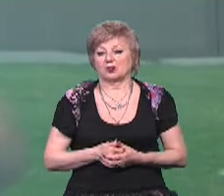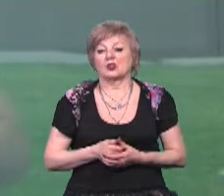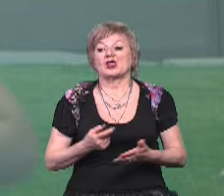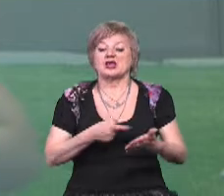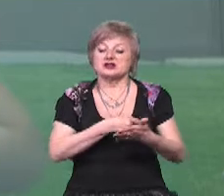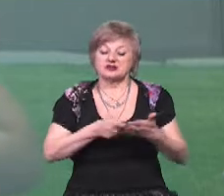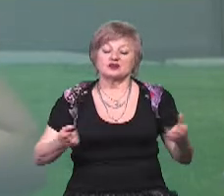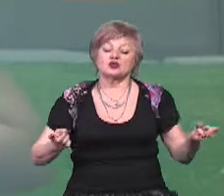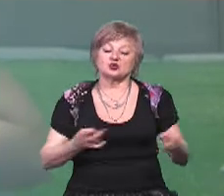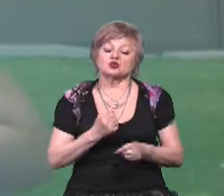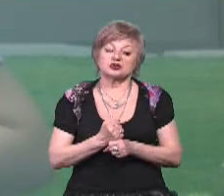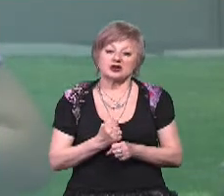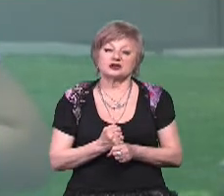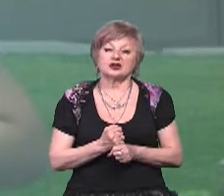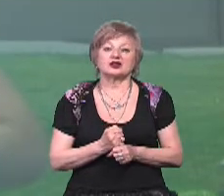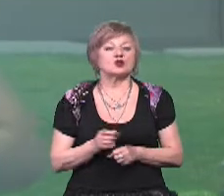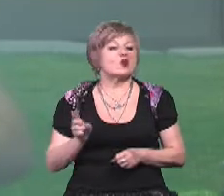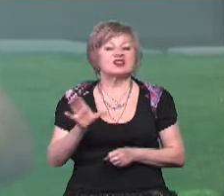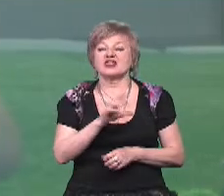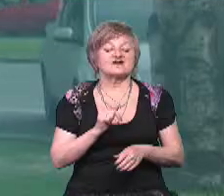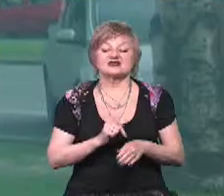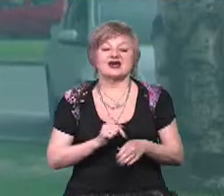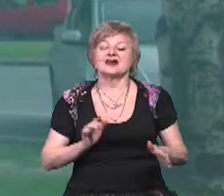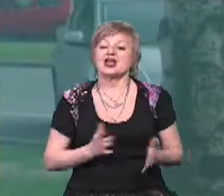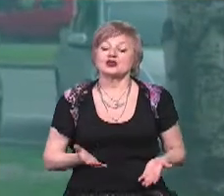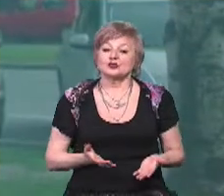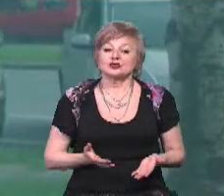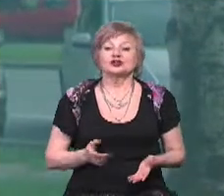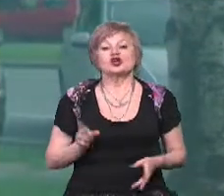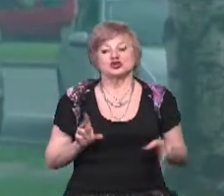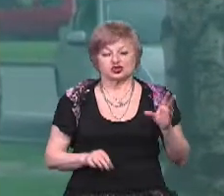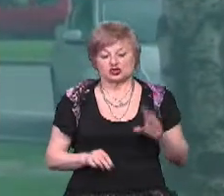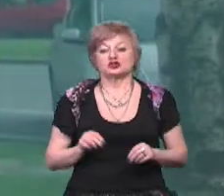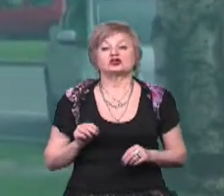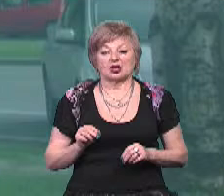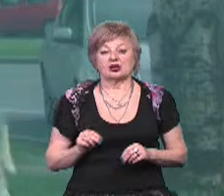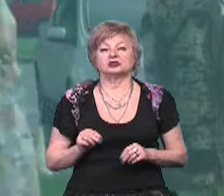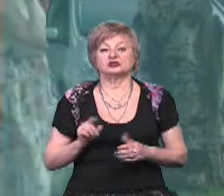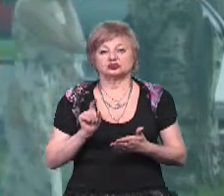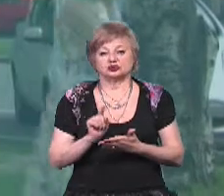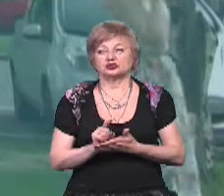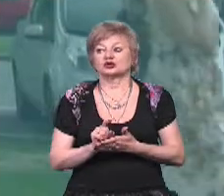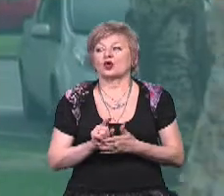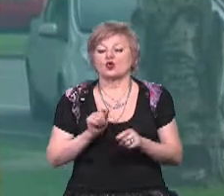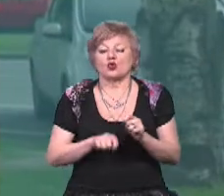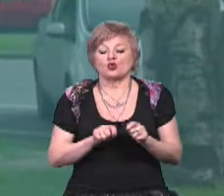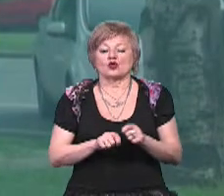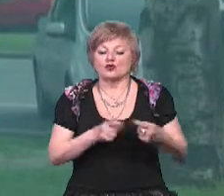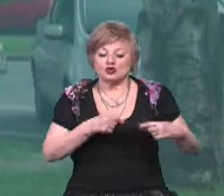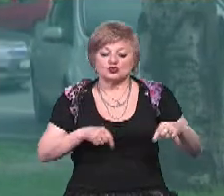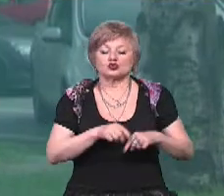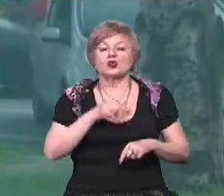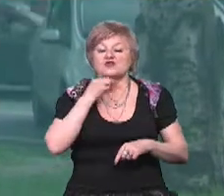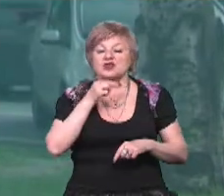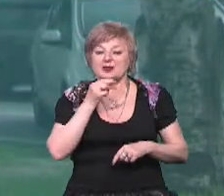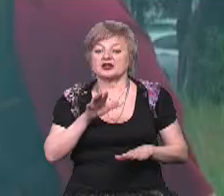Зауваження треба їм робити, але не всі ж реагують. Не всі ж реагують. Я вважаю, що повинні бути... Я вважаю, що мають бути контролюючі органи, щоб звертати увагу